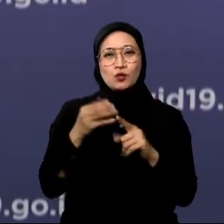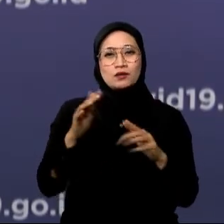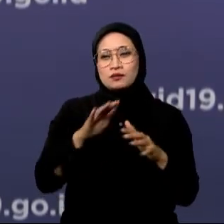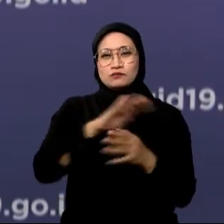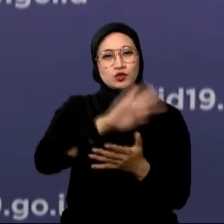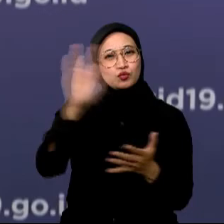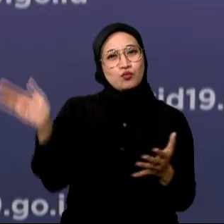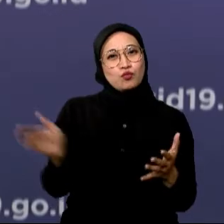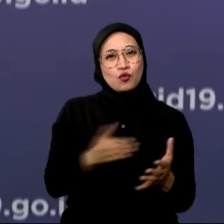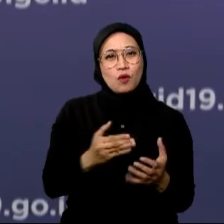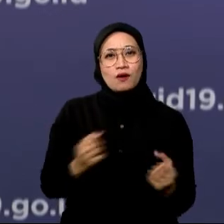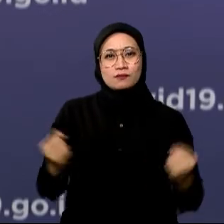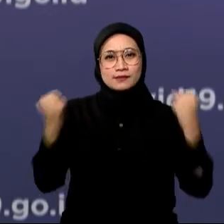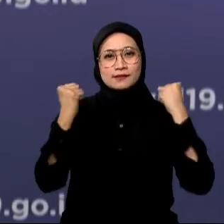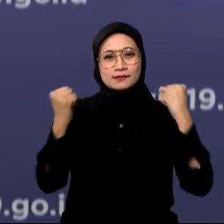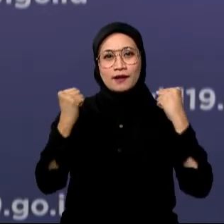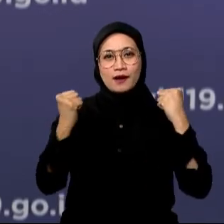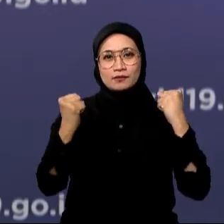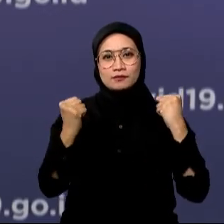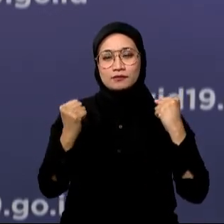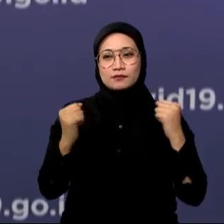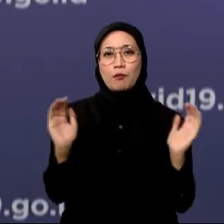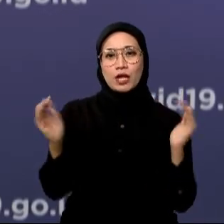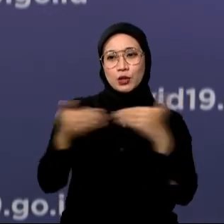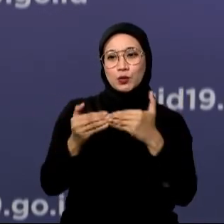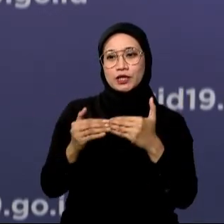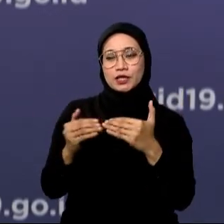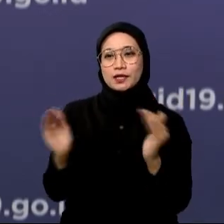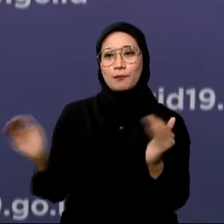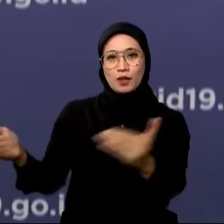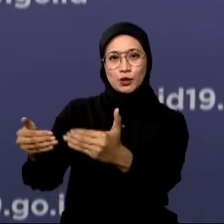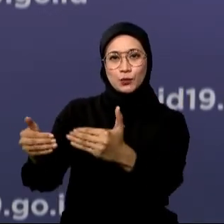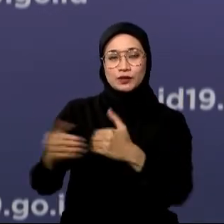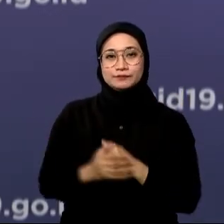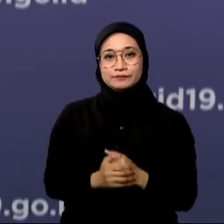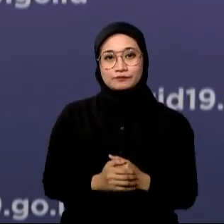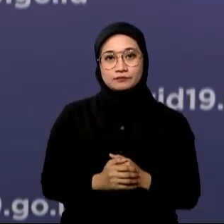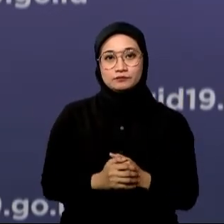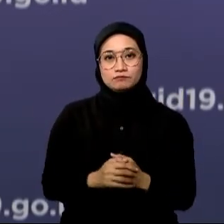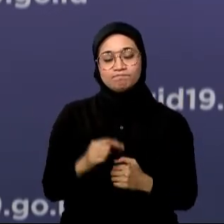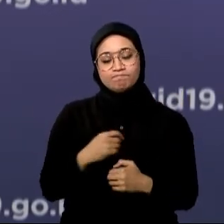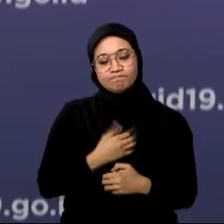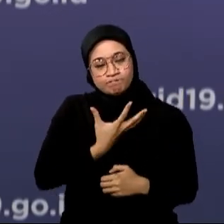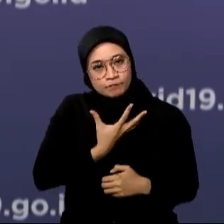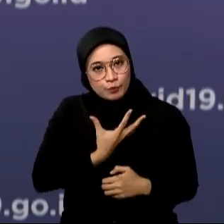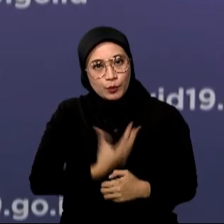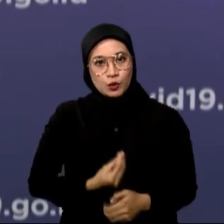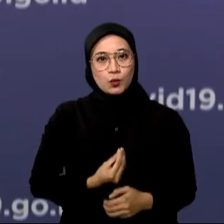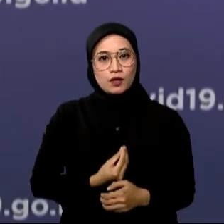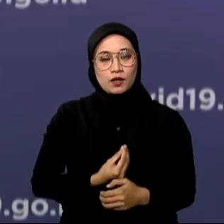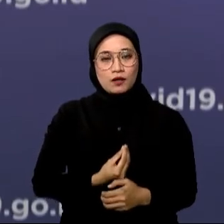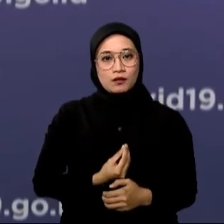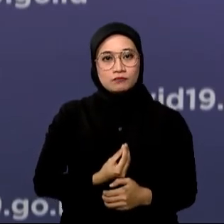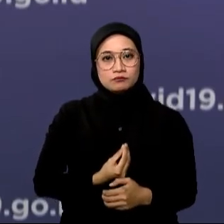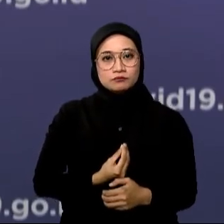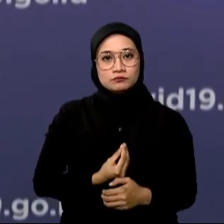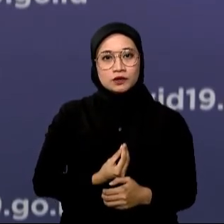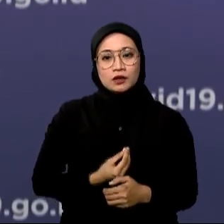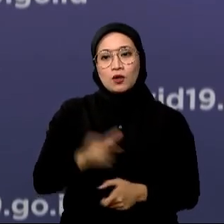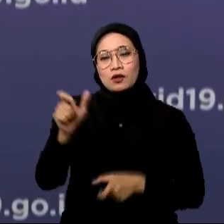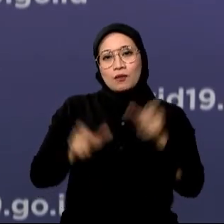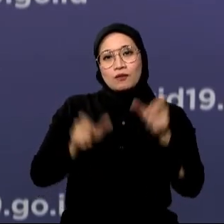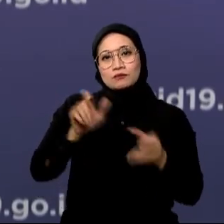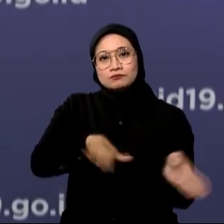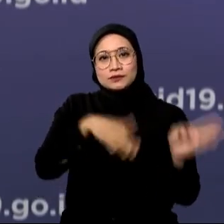bersama. Kita saling melindungi. Kami di sini turut berduka atas gugurnya para pejuang yang melawan COVID-19.